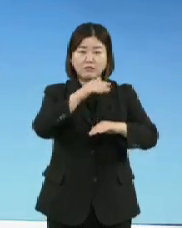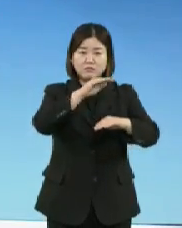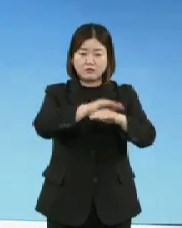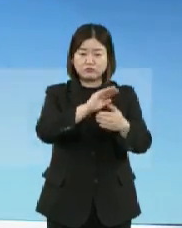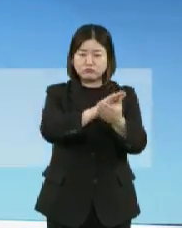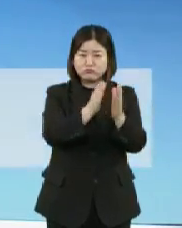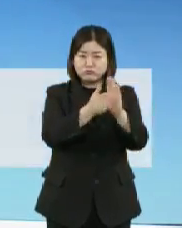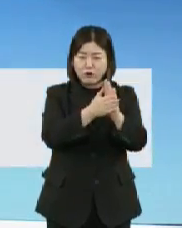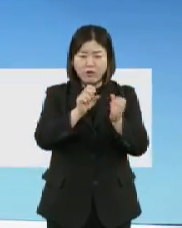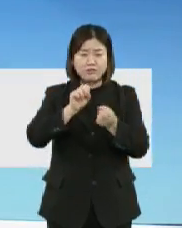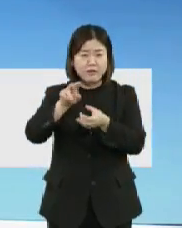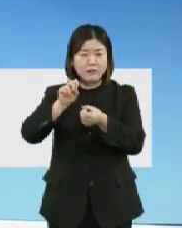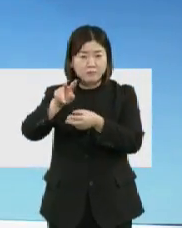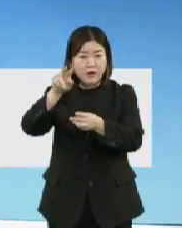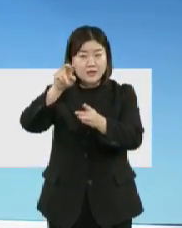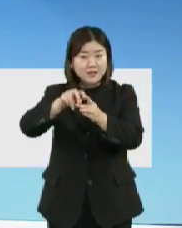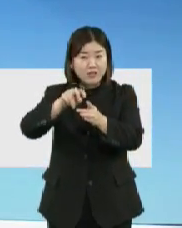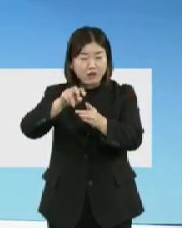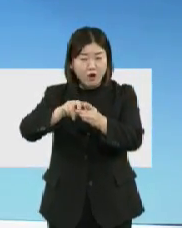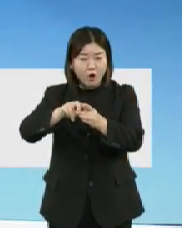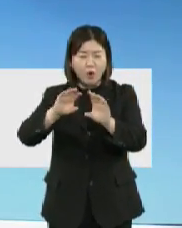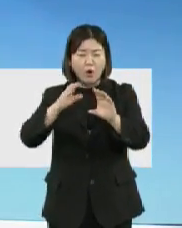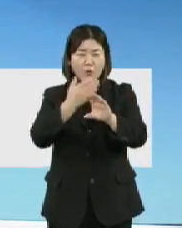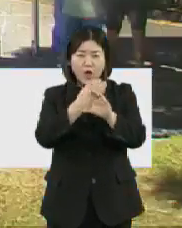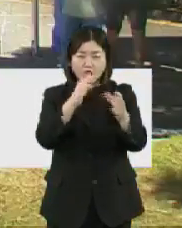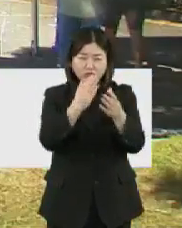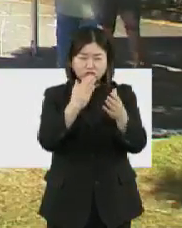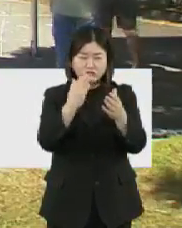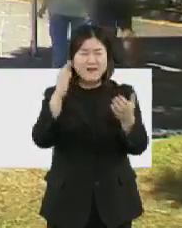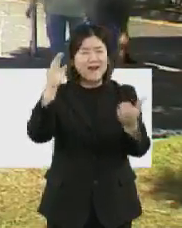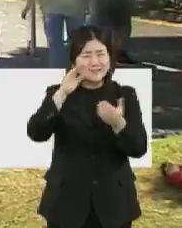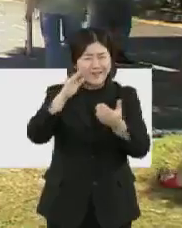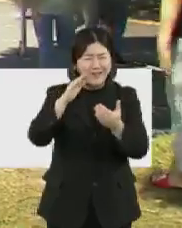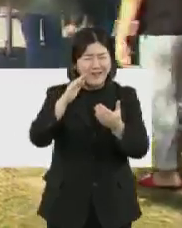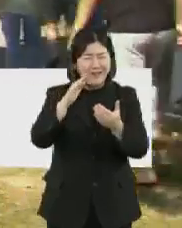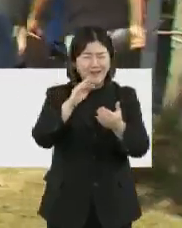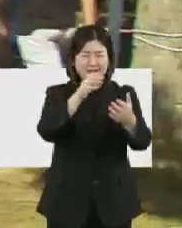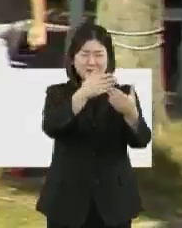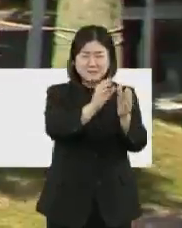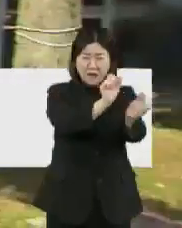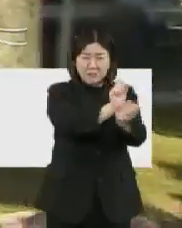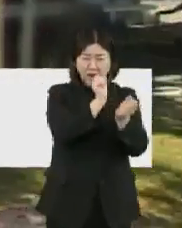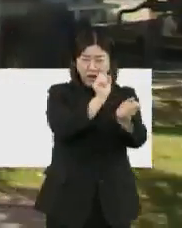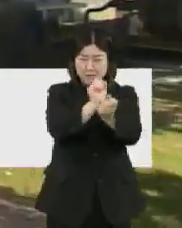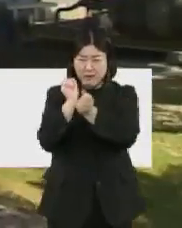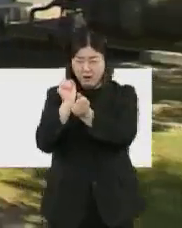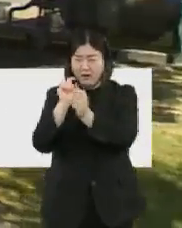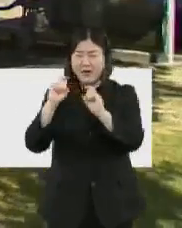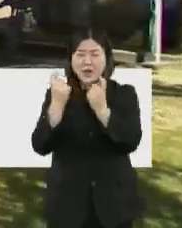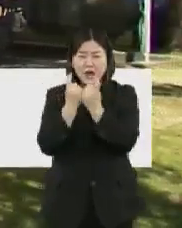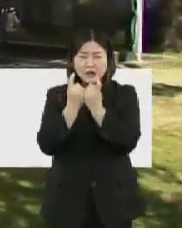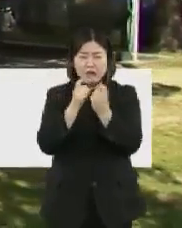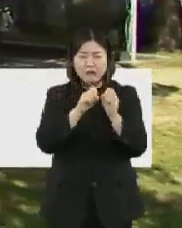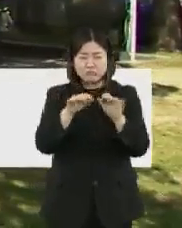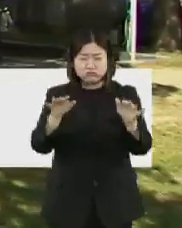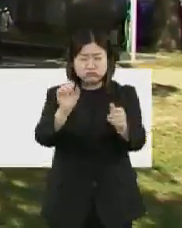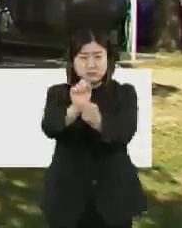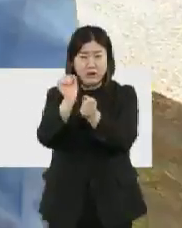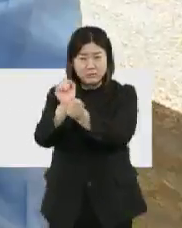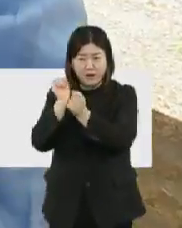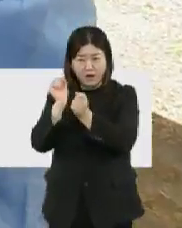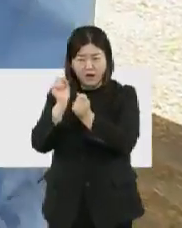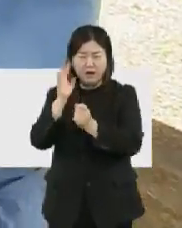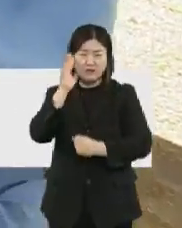대전에서 유치원과 택배 물류센터 외국인 유학생 등 크고 작은 집단 감염 과 개인간 확산이 이어지면서